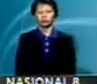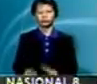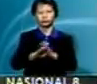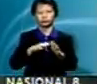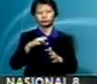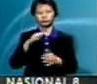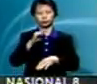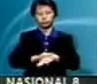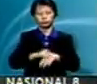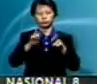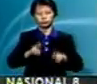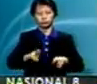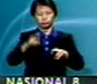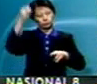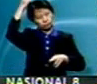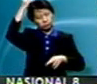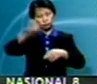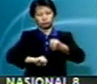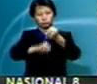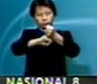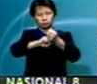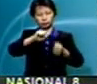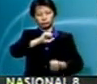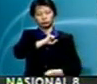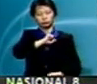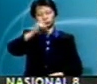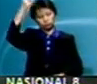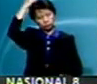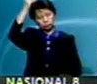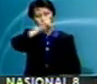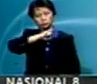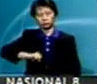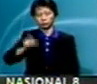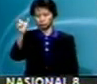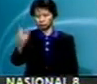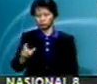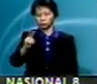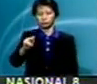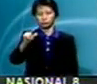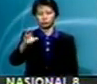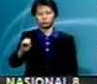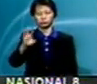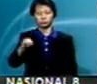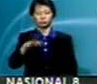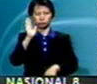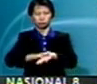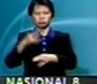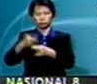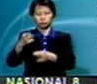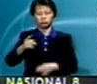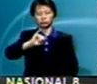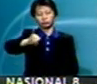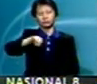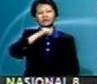Ketika rakyat Selangor menyatakan sokongan terhadap Sultan, sebuah badan bukan kerajaan NGO pro pembangkang yang menggelar diri mereka